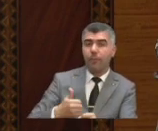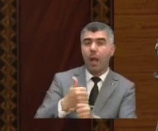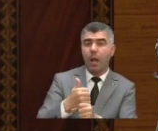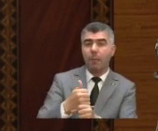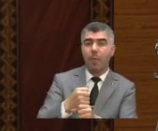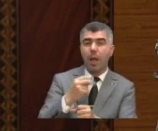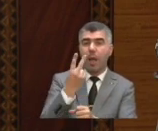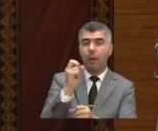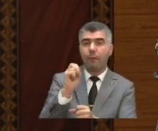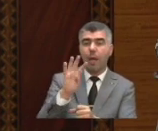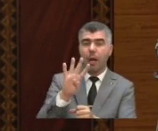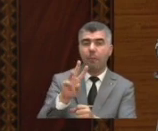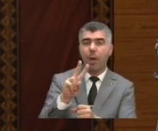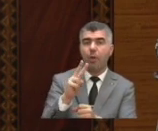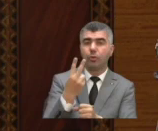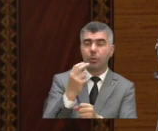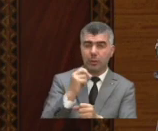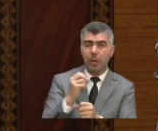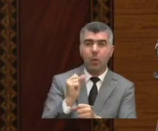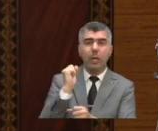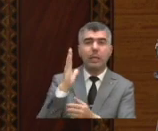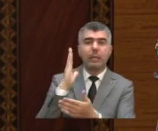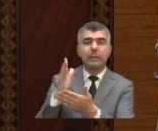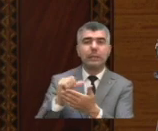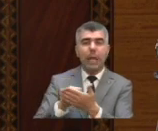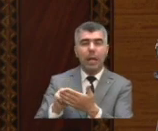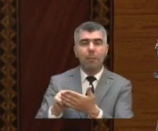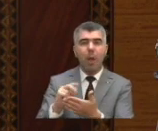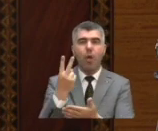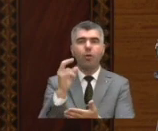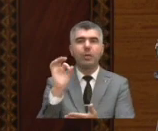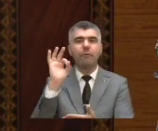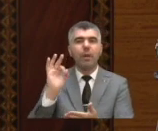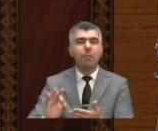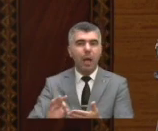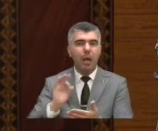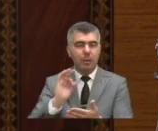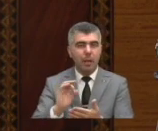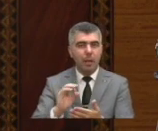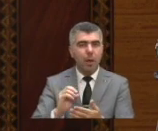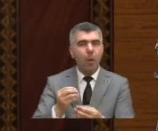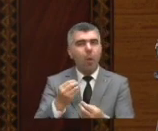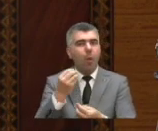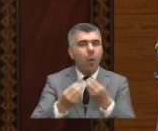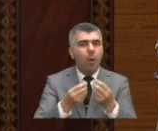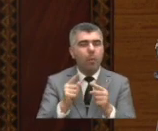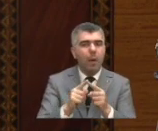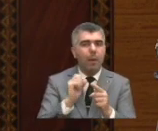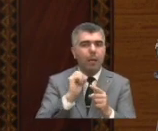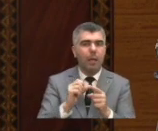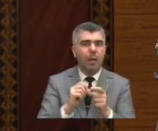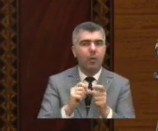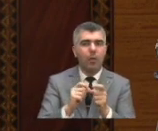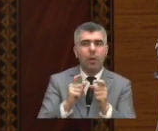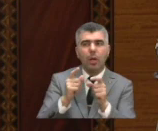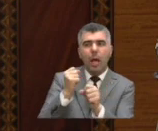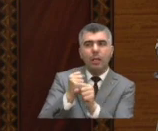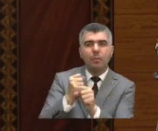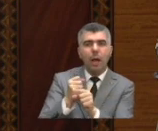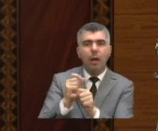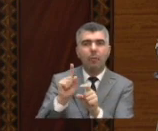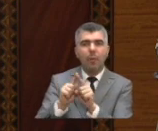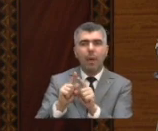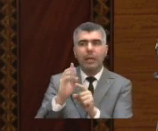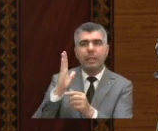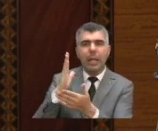2024 لاصلاح الضريبه على القيمه المضافه وادماج القطاع الغير المهيكل كما ستعمل الحكومه من